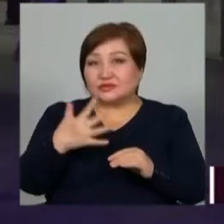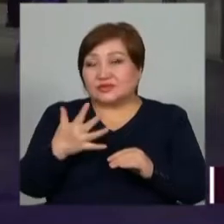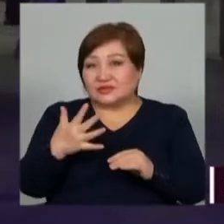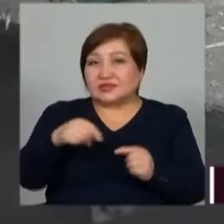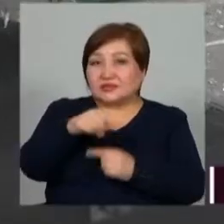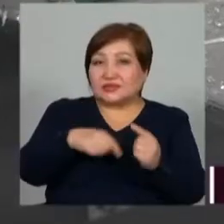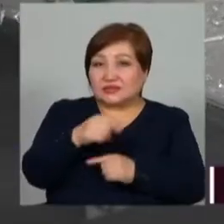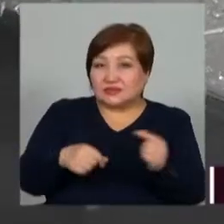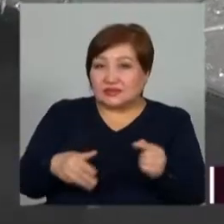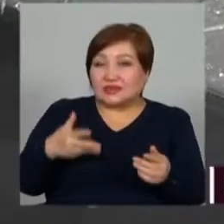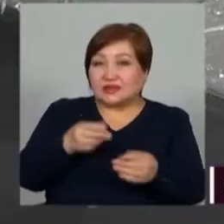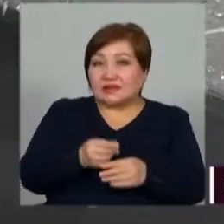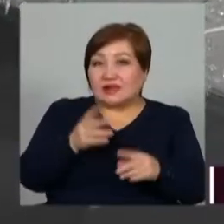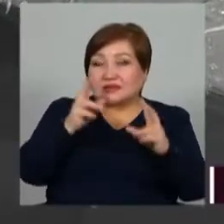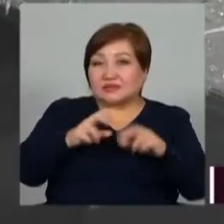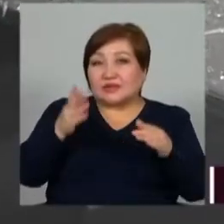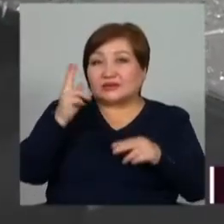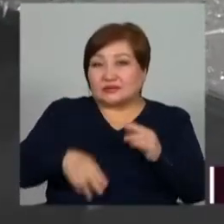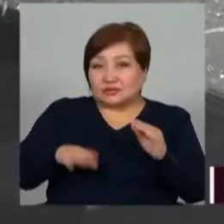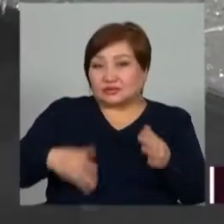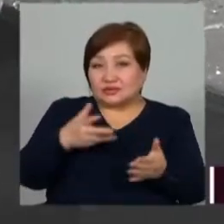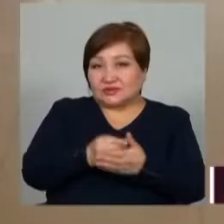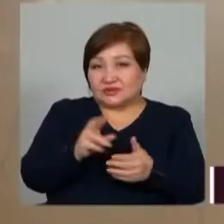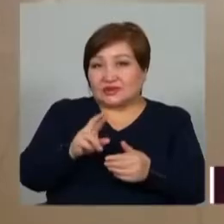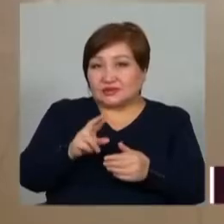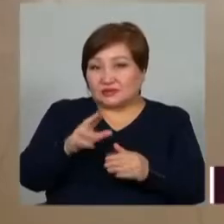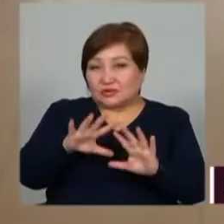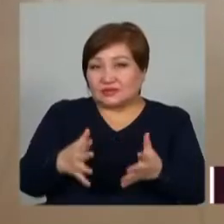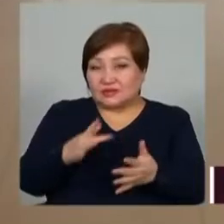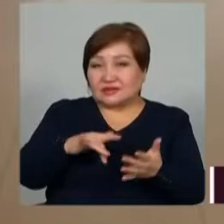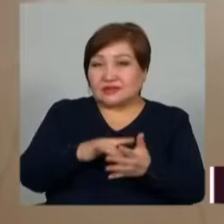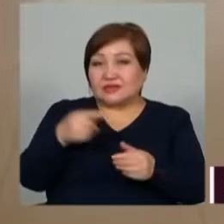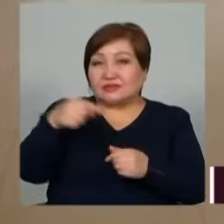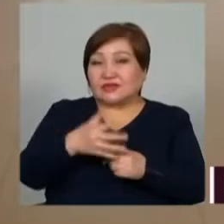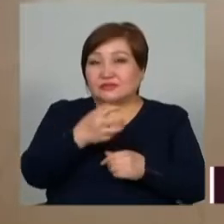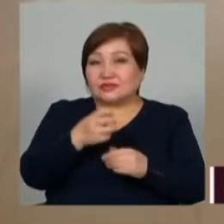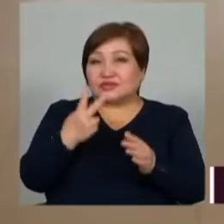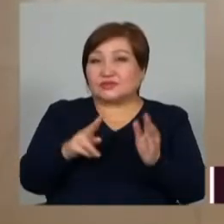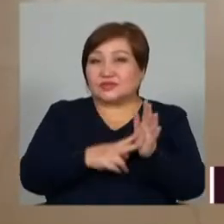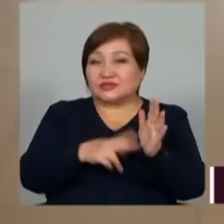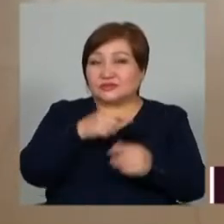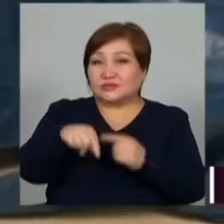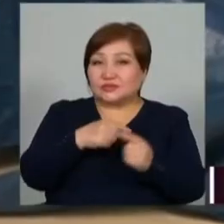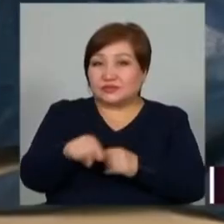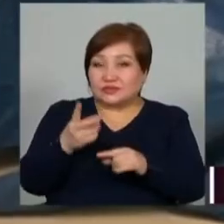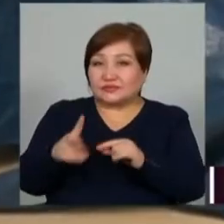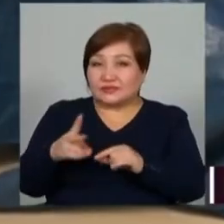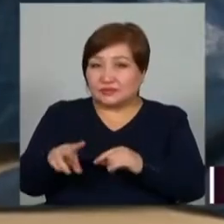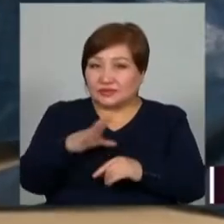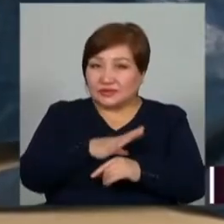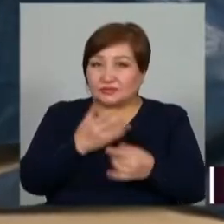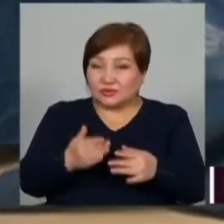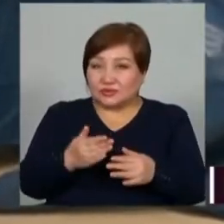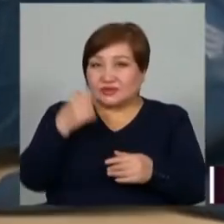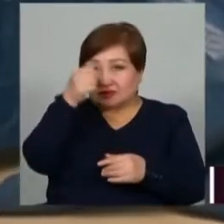жұмыстары аяқталған соң төленеді. Жалпы қаңтар оқиғасында қалада 1527 кәсіпкердің мүлкіне нұқсан келтірілген. Бұдан бөлек биыл